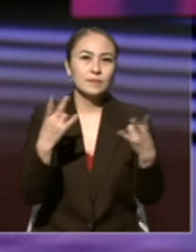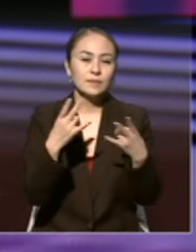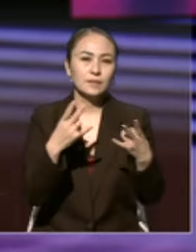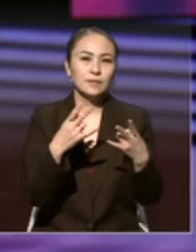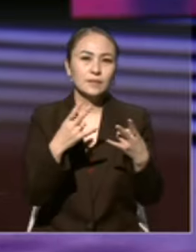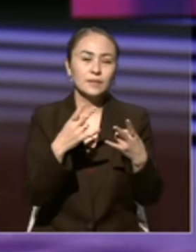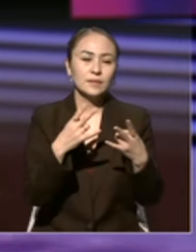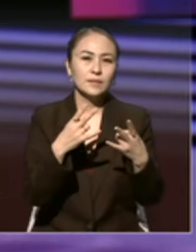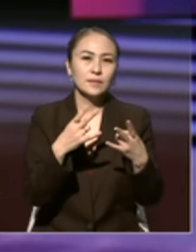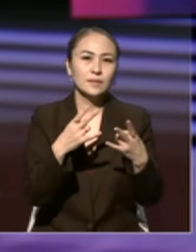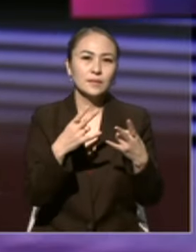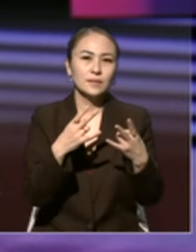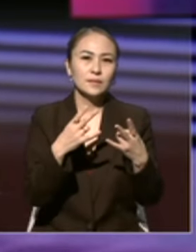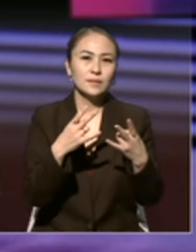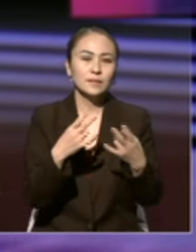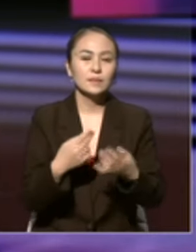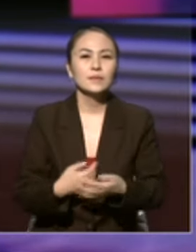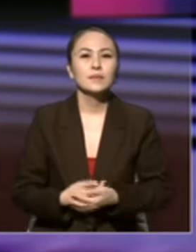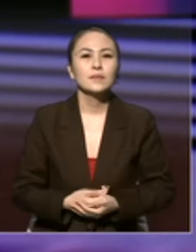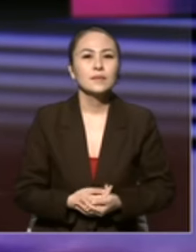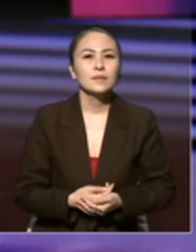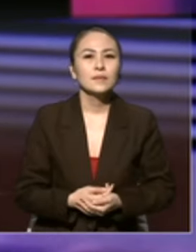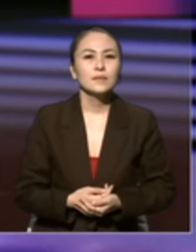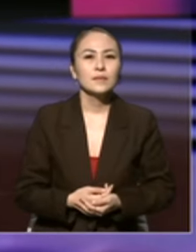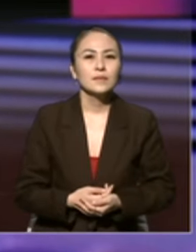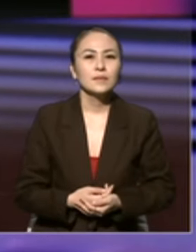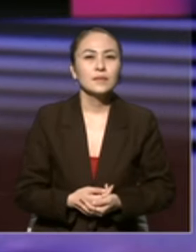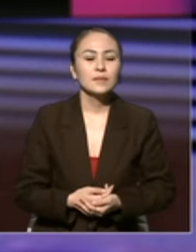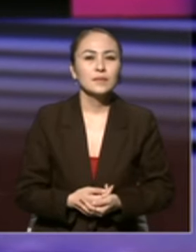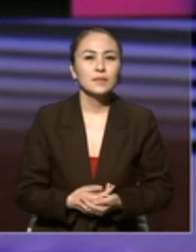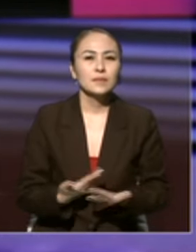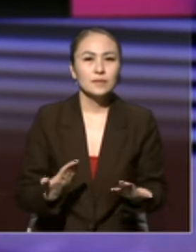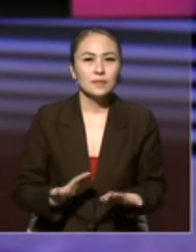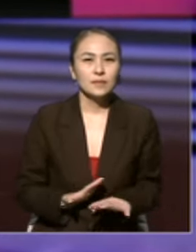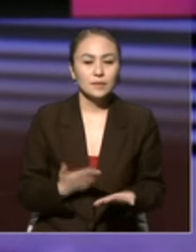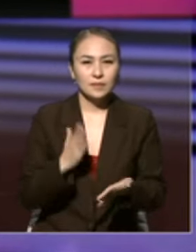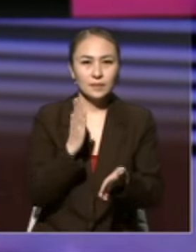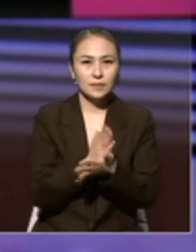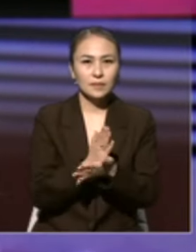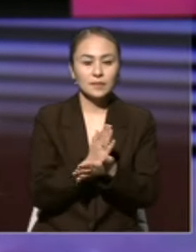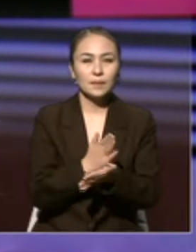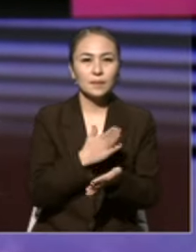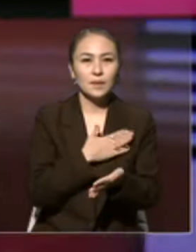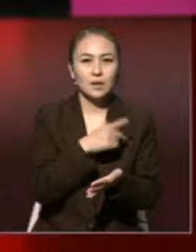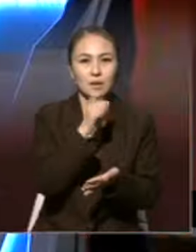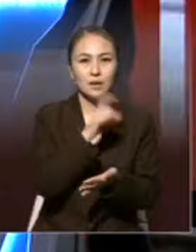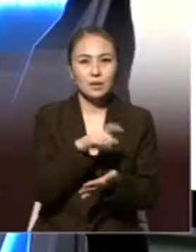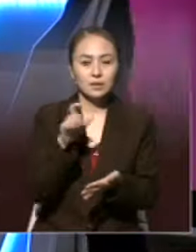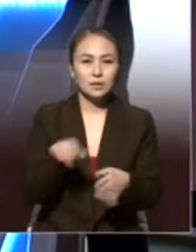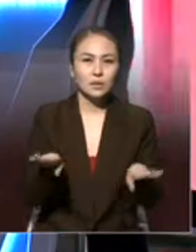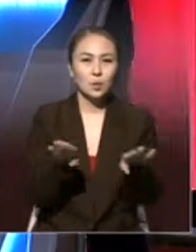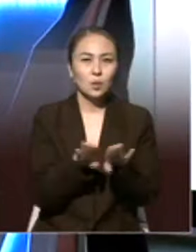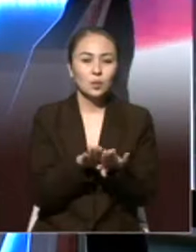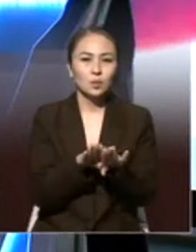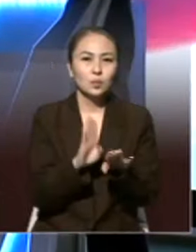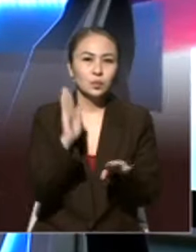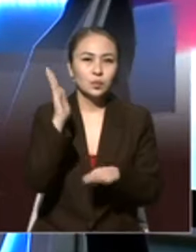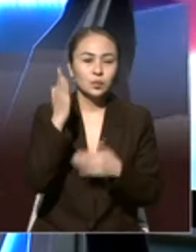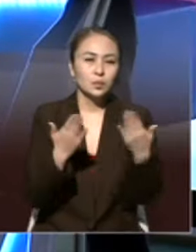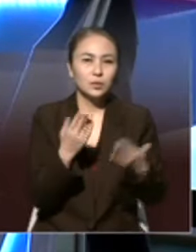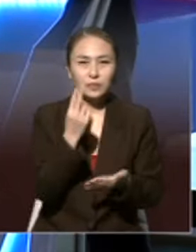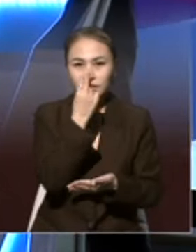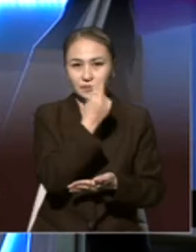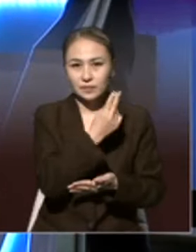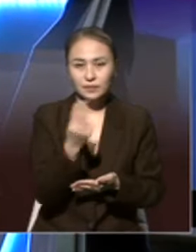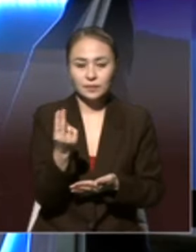Яғни алдымызда яғни және де өмір бар ғой. Және де біздің Қазақстанымыздың біз егер болашағын ойласақ, яғни